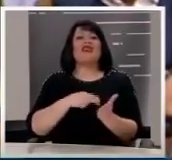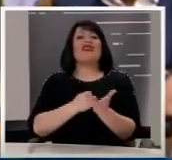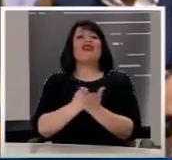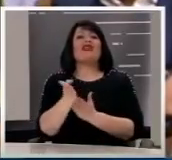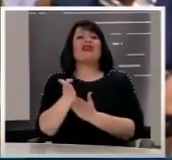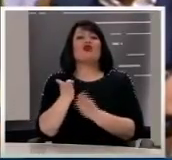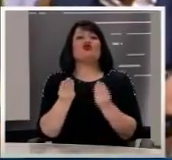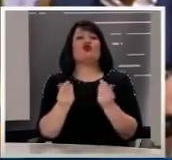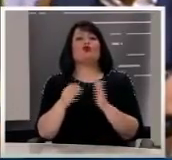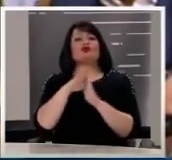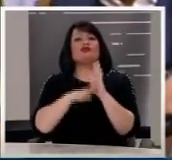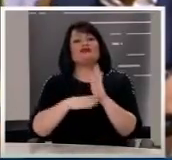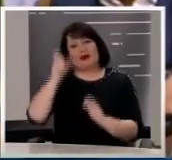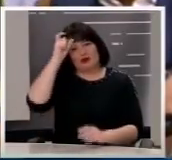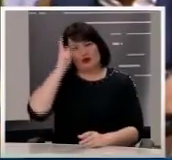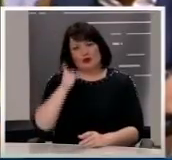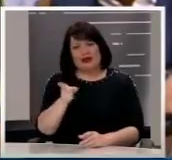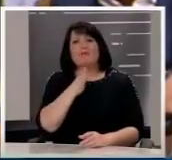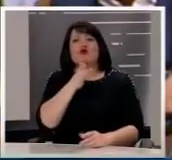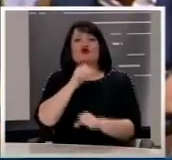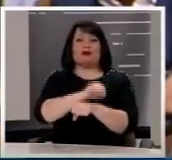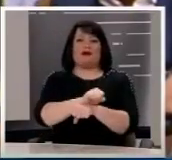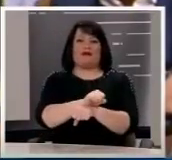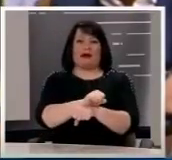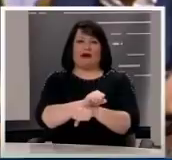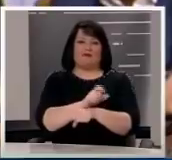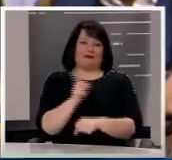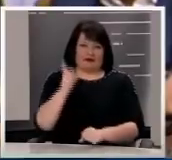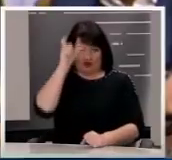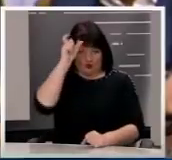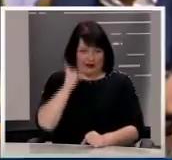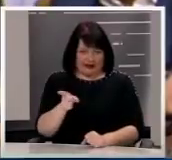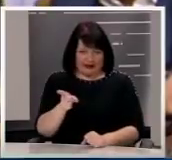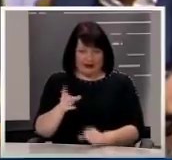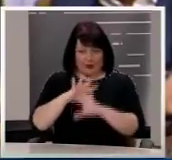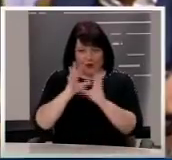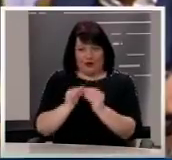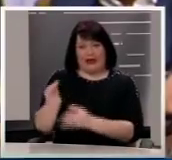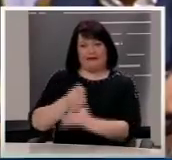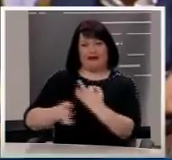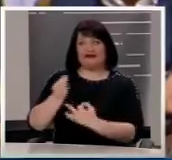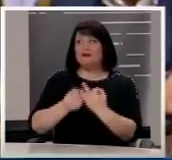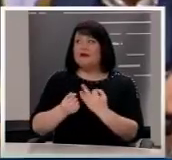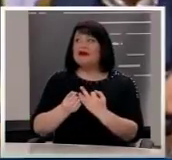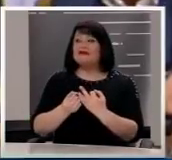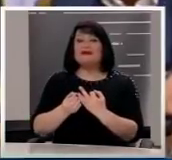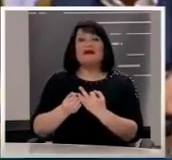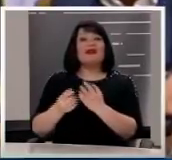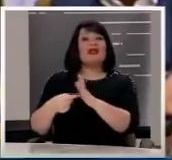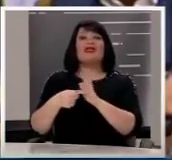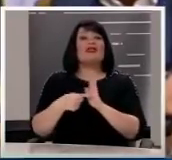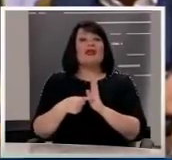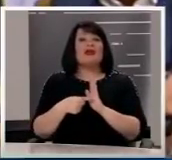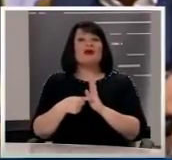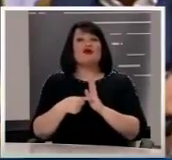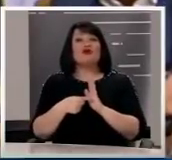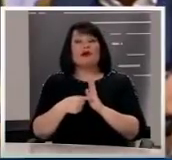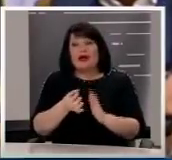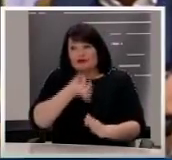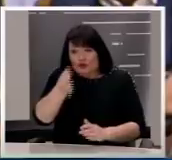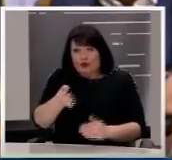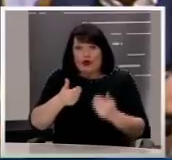γείτονος, βρίσκονται προφυλακισμένοι. Όλα όσα είπατε καταδεικνύουν ακριβώς αυτό το οποίο σας είπα